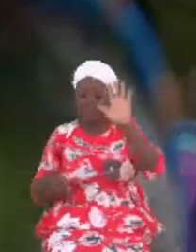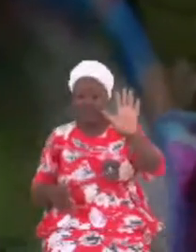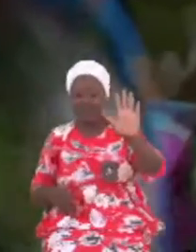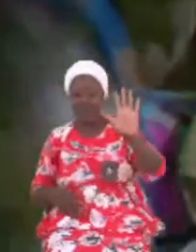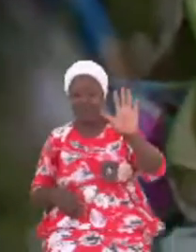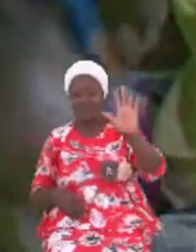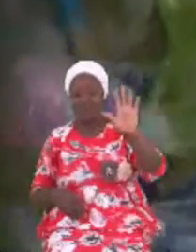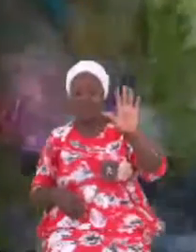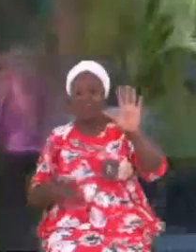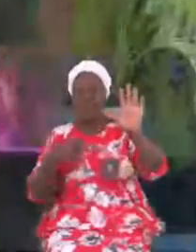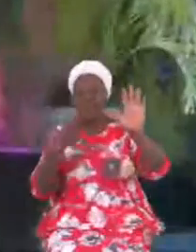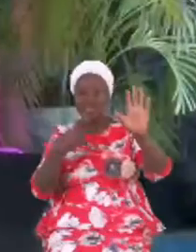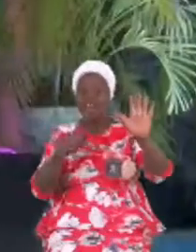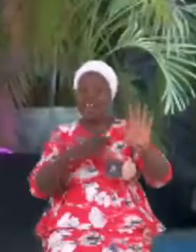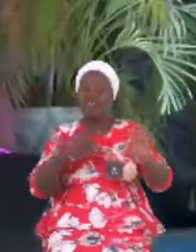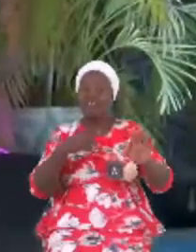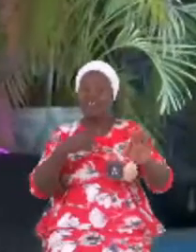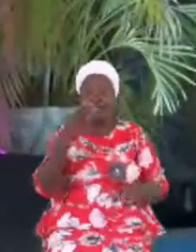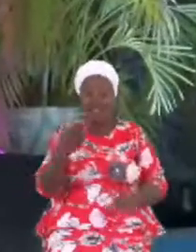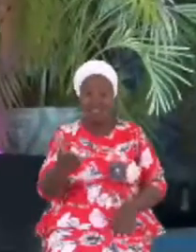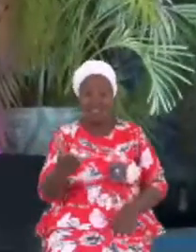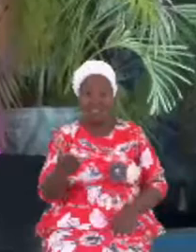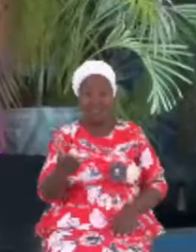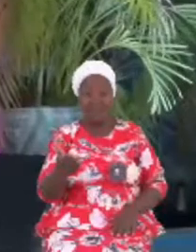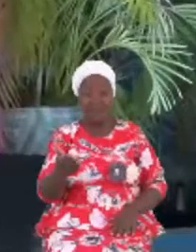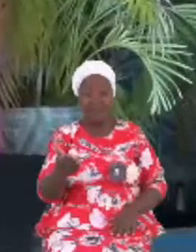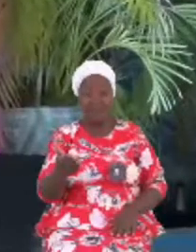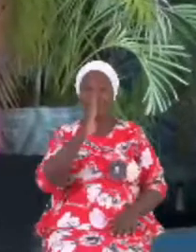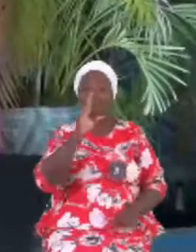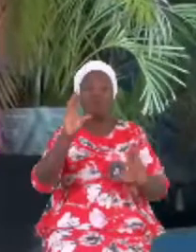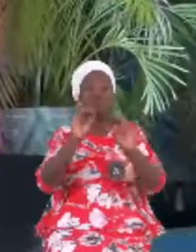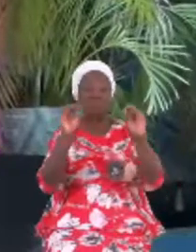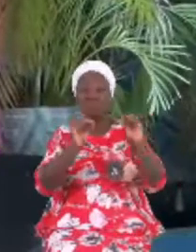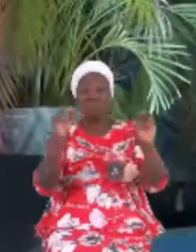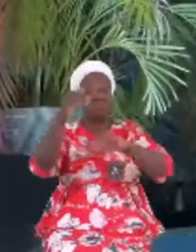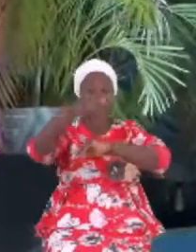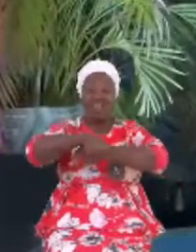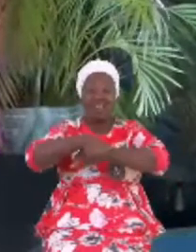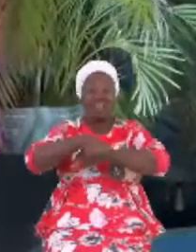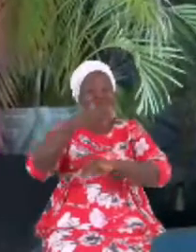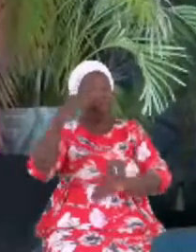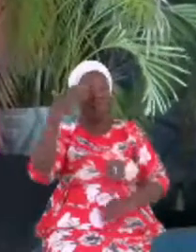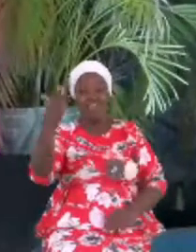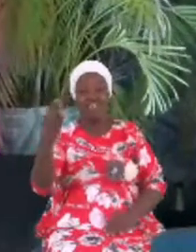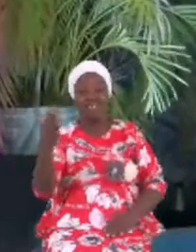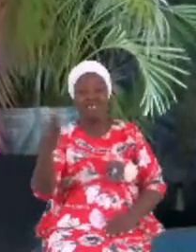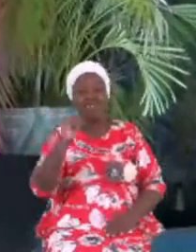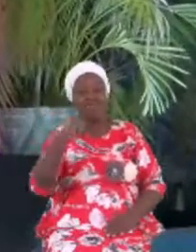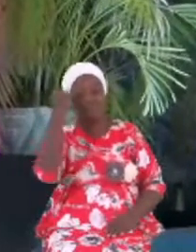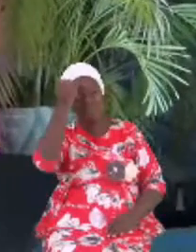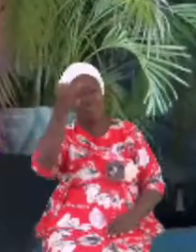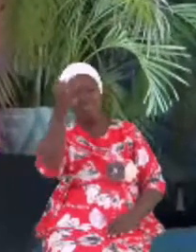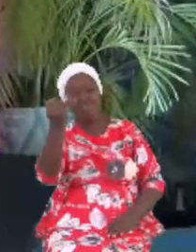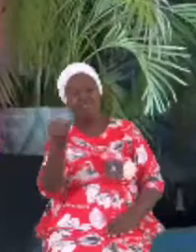dit, il n'y aura plus de nuit. Est-ce que vous pouvez imaginer la